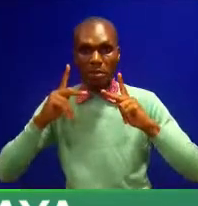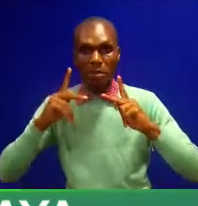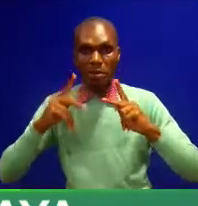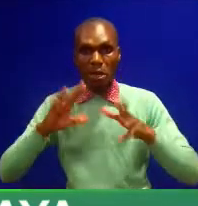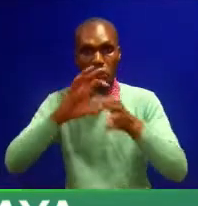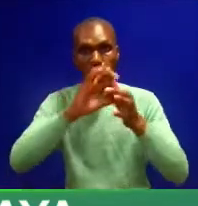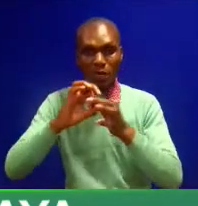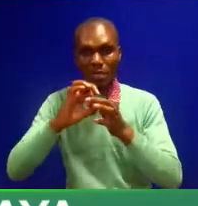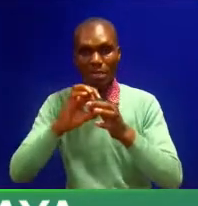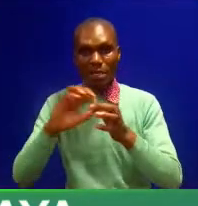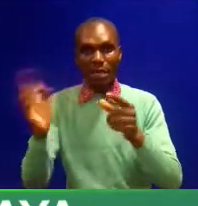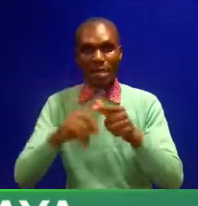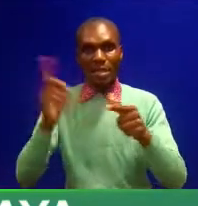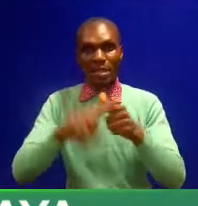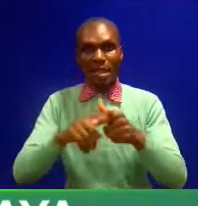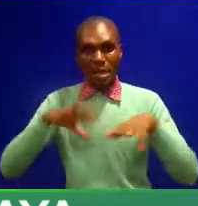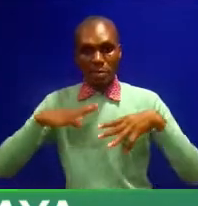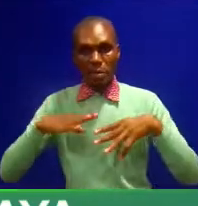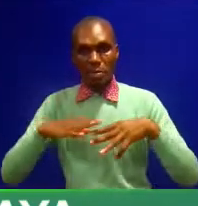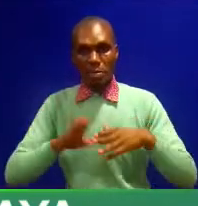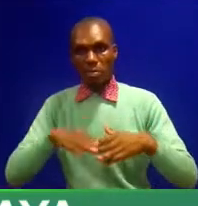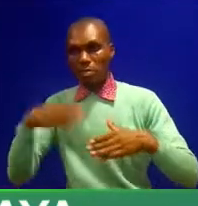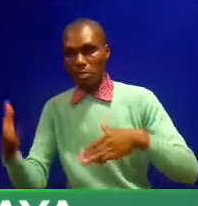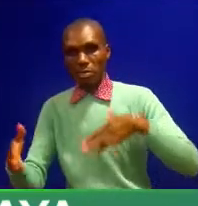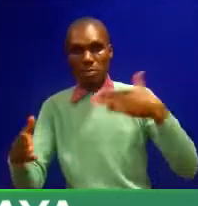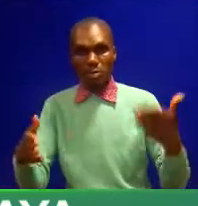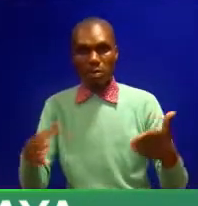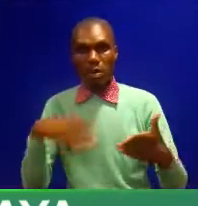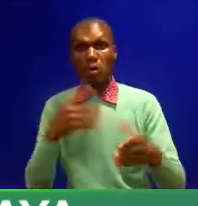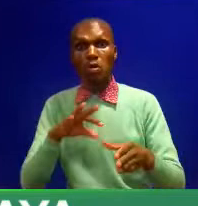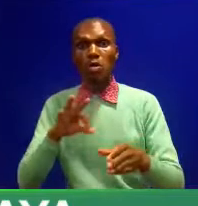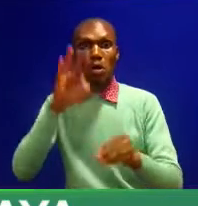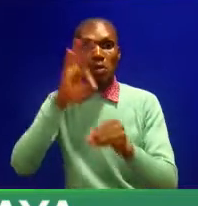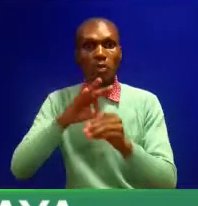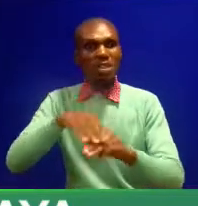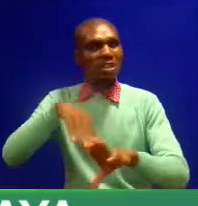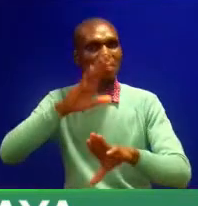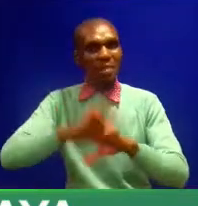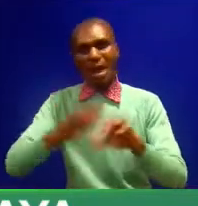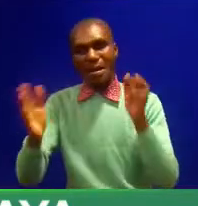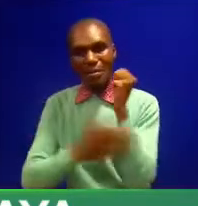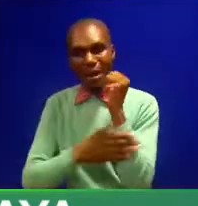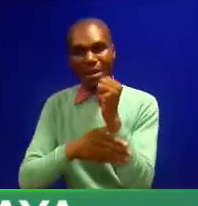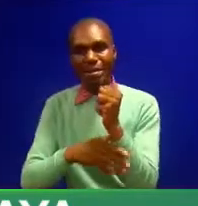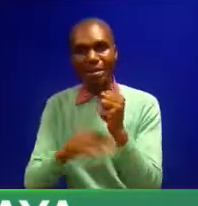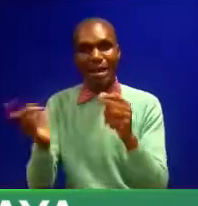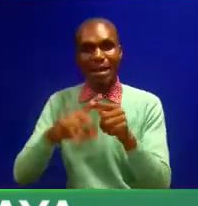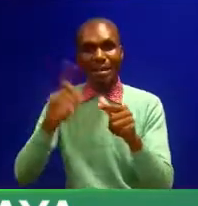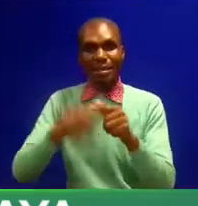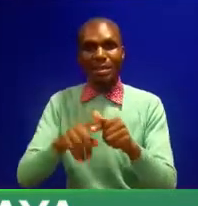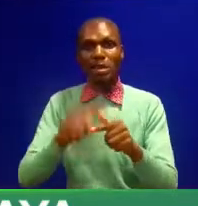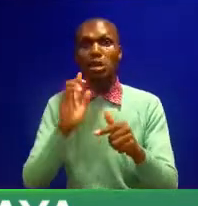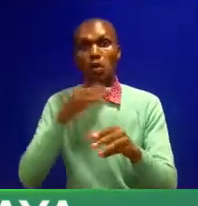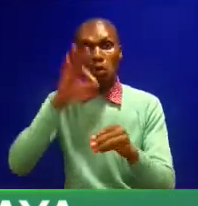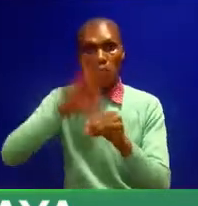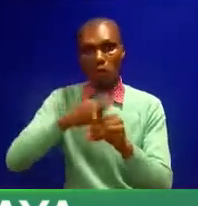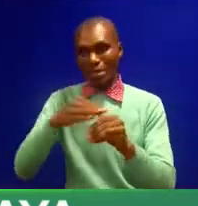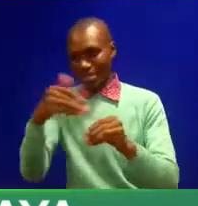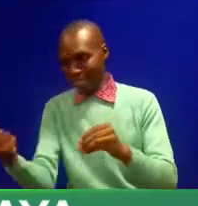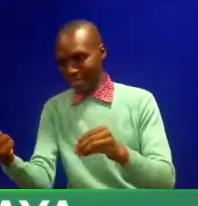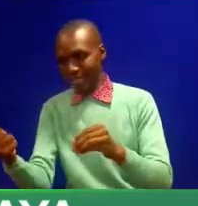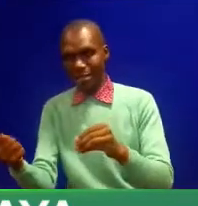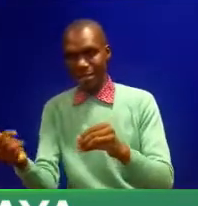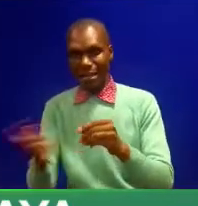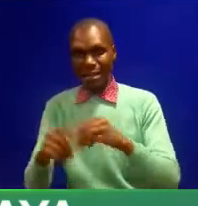bomo areto bantu liko arendi siku bali bata akiti chikura buya bose bata muakrete bose ba akiti asese mende